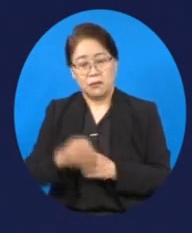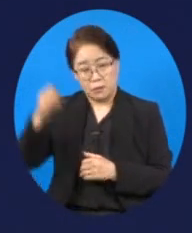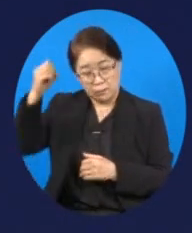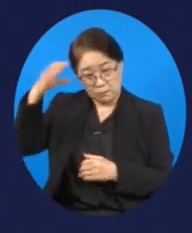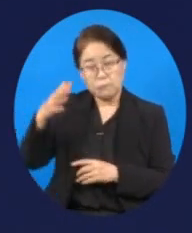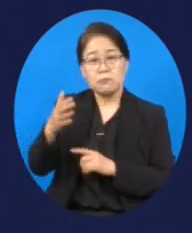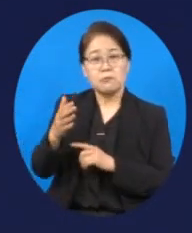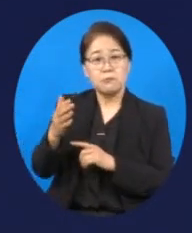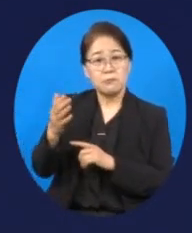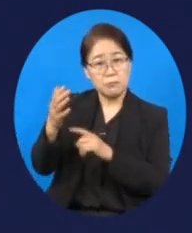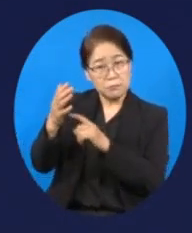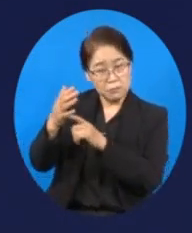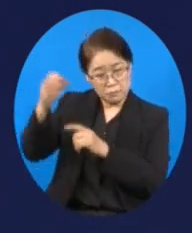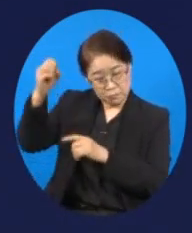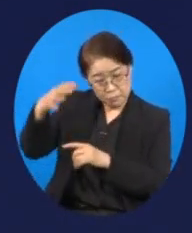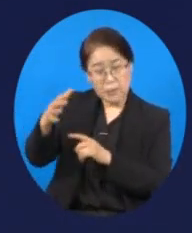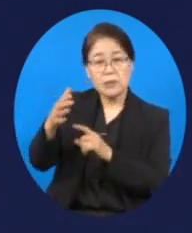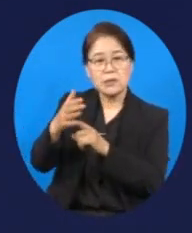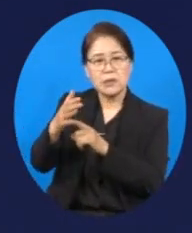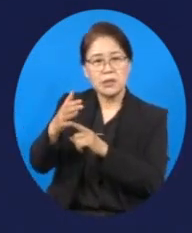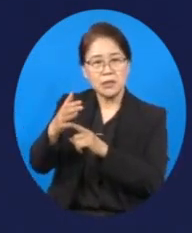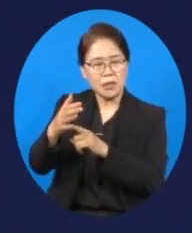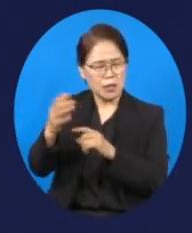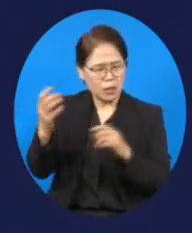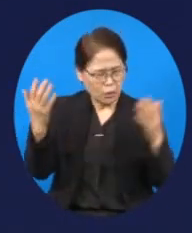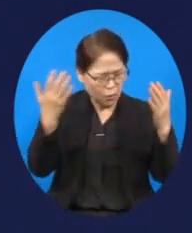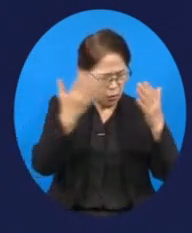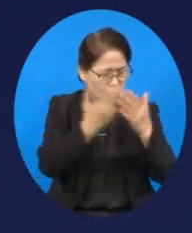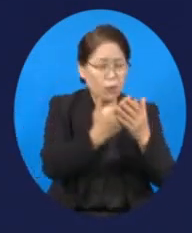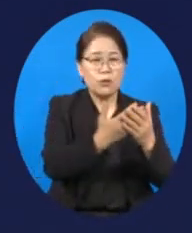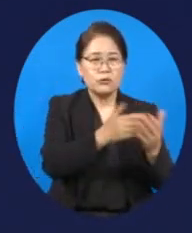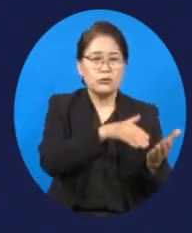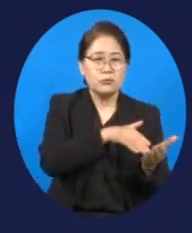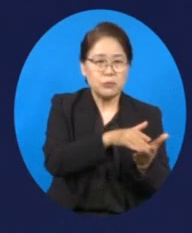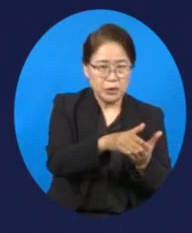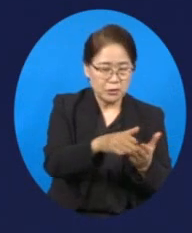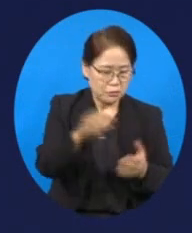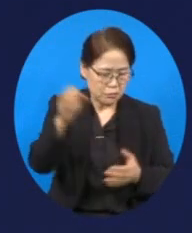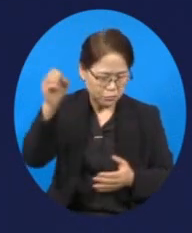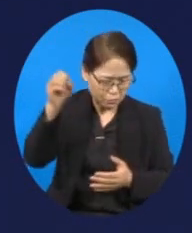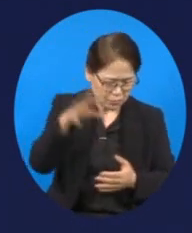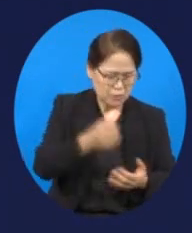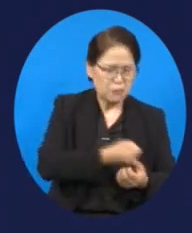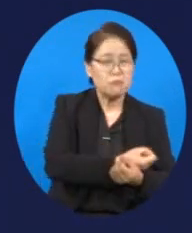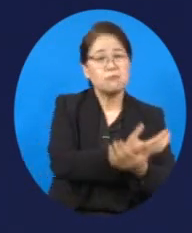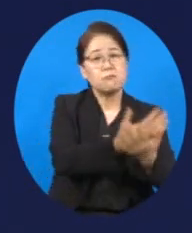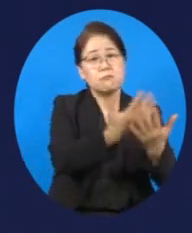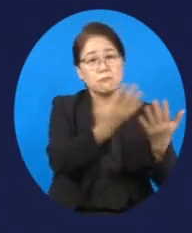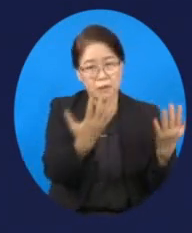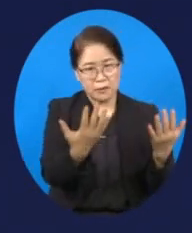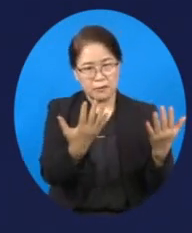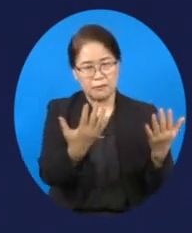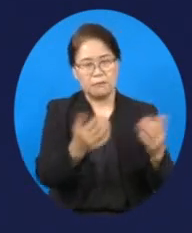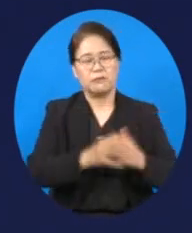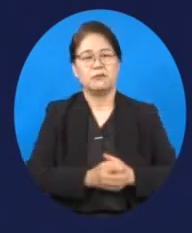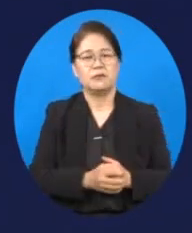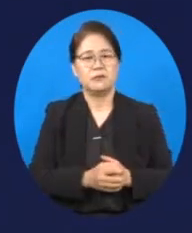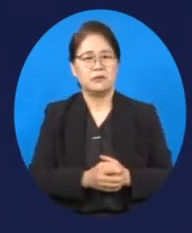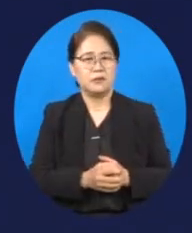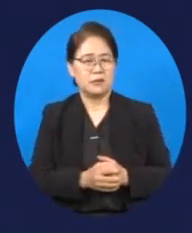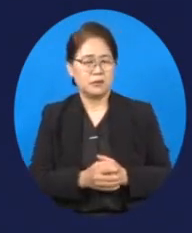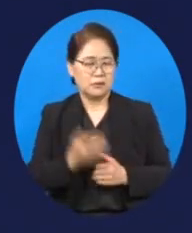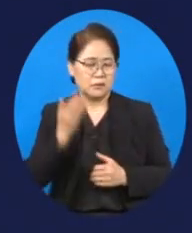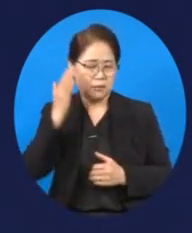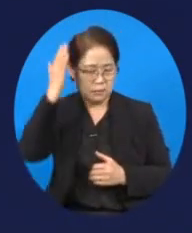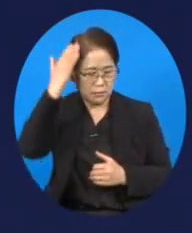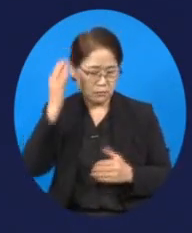자 빛의 기능은요 어둠을 몰아내고 빛을 발하는 것입니다 아무리 어둠이